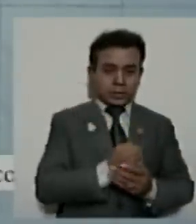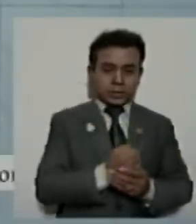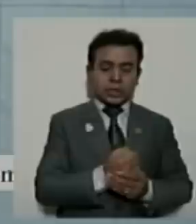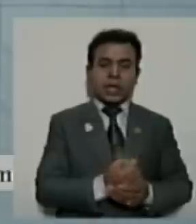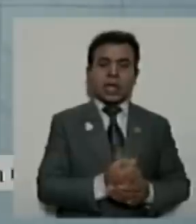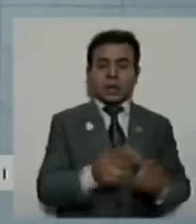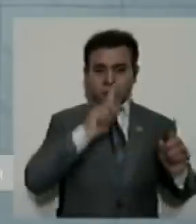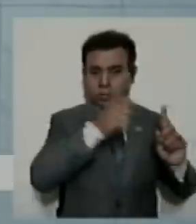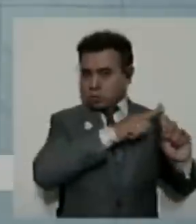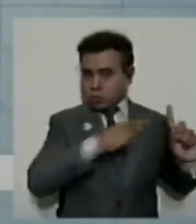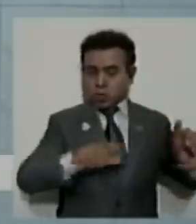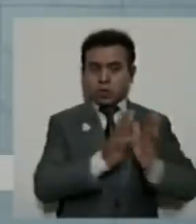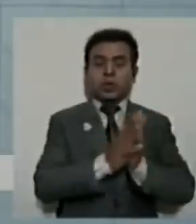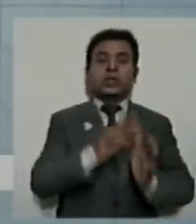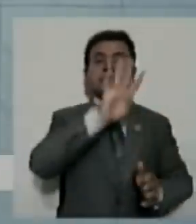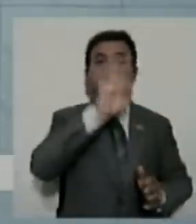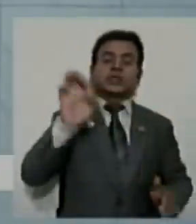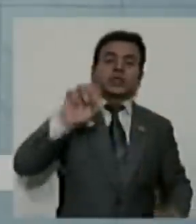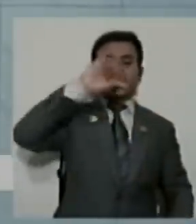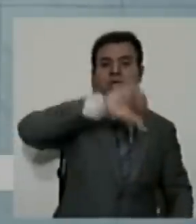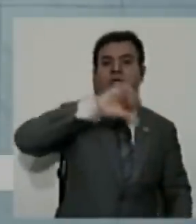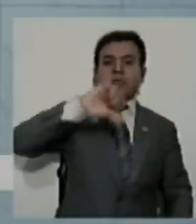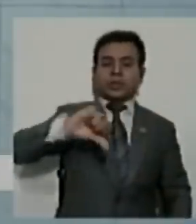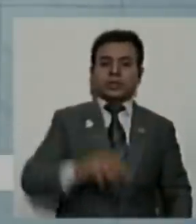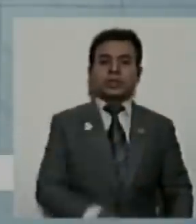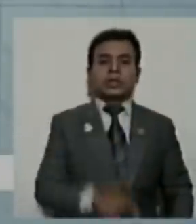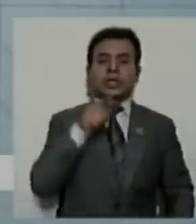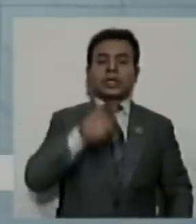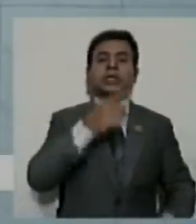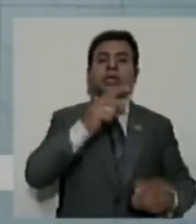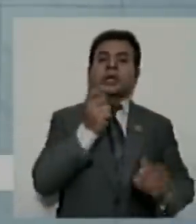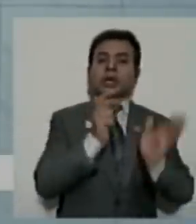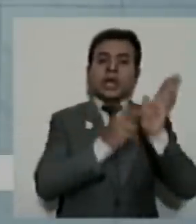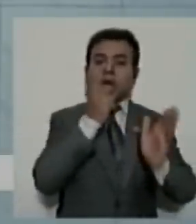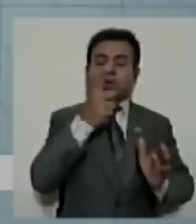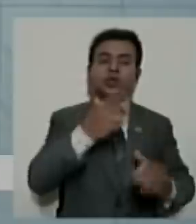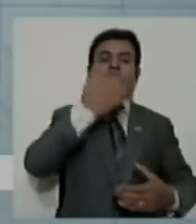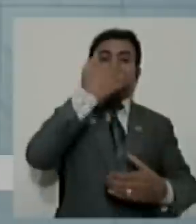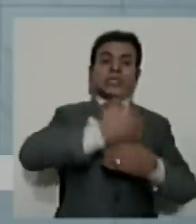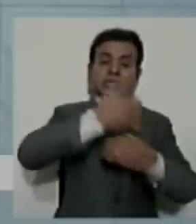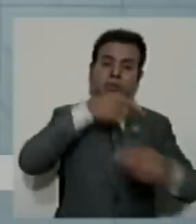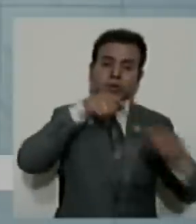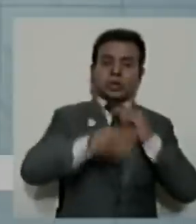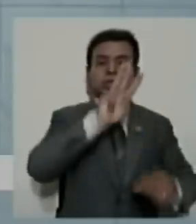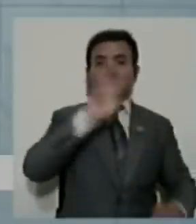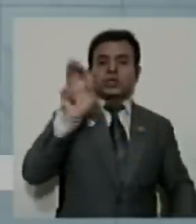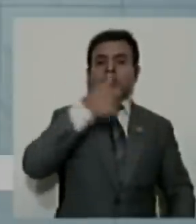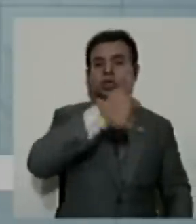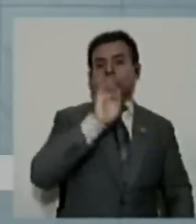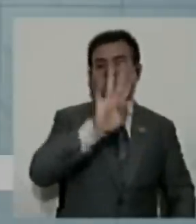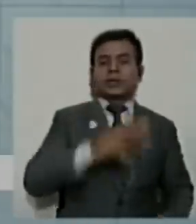পর্যন্ত মৃত্যুবরণ করেছেন 35 জন এবং সুস্থ হয়েছেন 16 জন। নারায়ণগঞ্জে কোয়ারেন্টাইনে